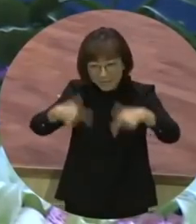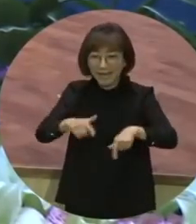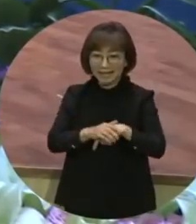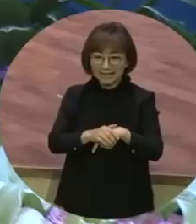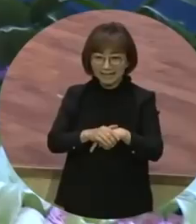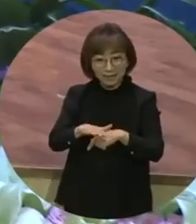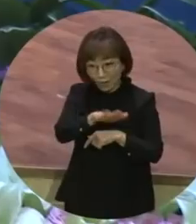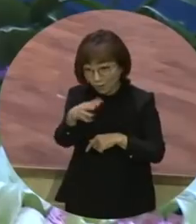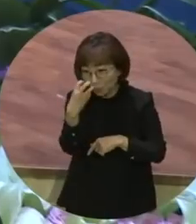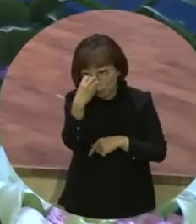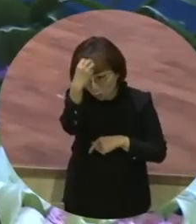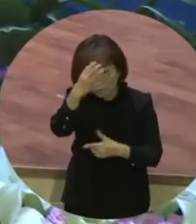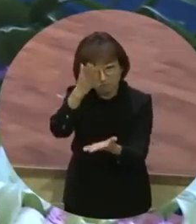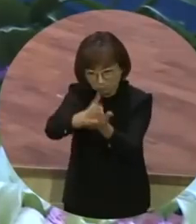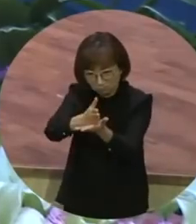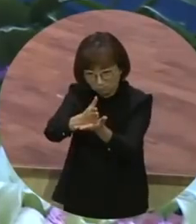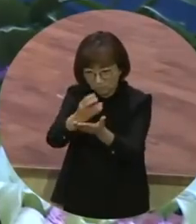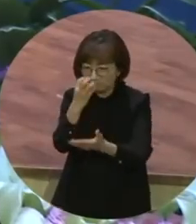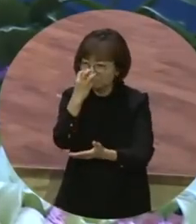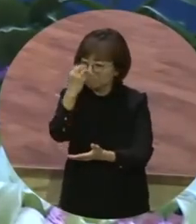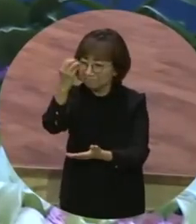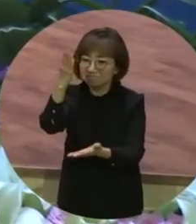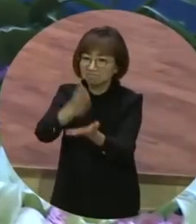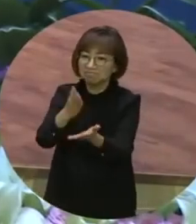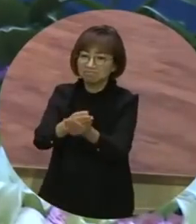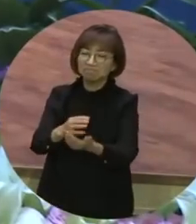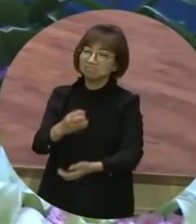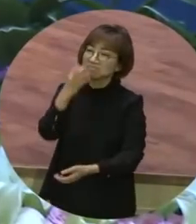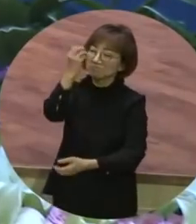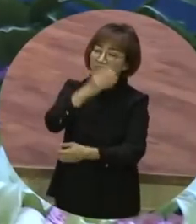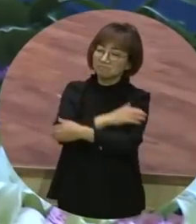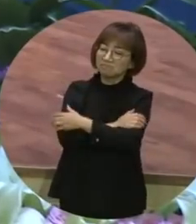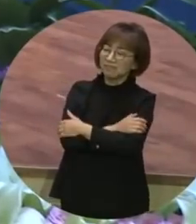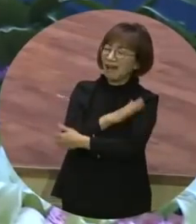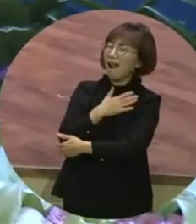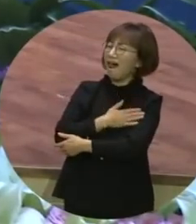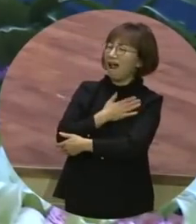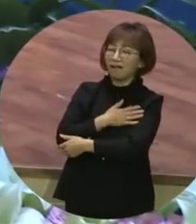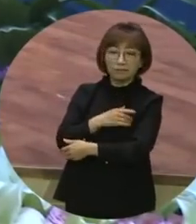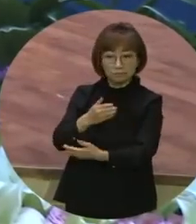교만하지 마세요. 금방 떨지 말라고요. 내 눈에는